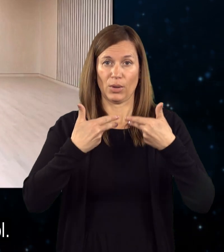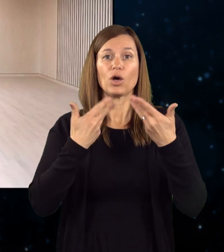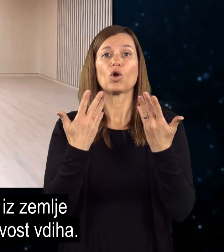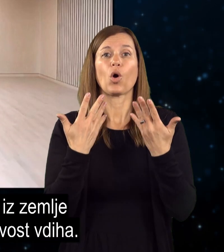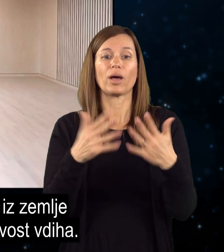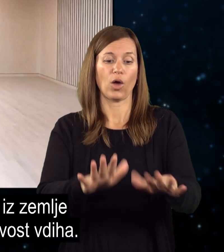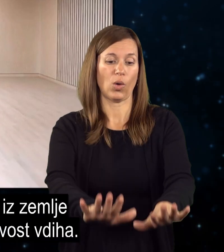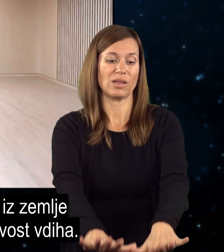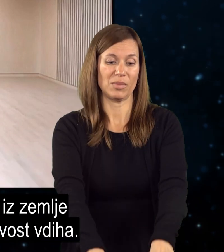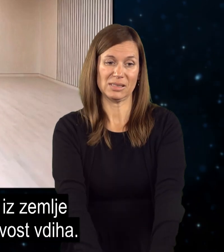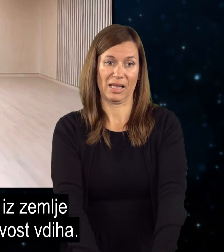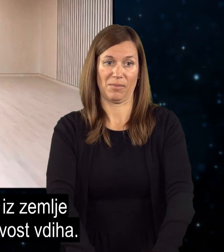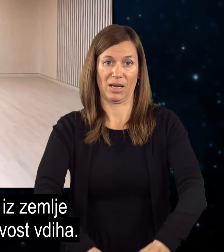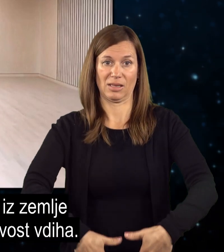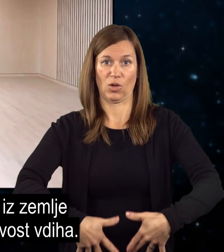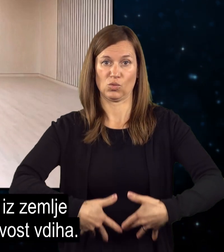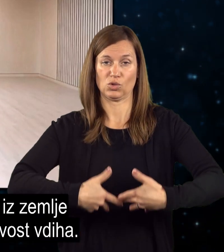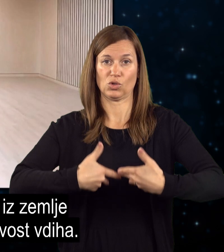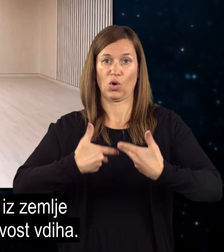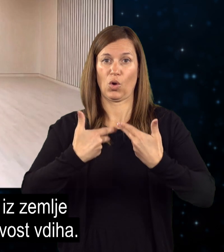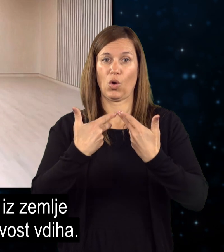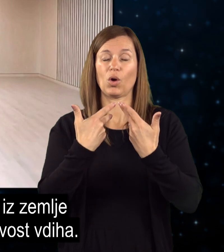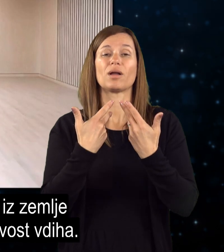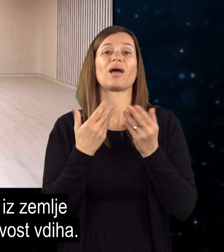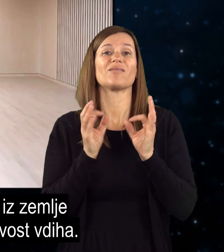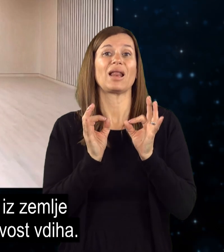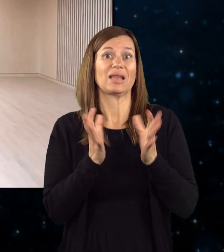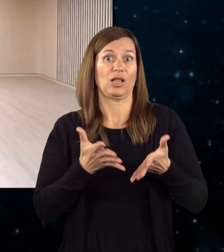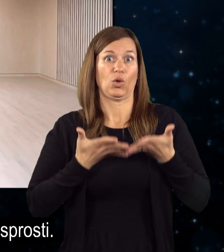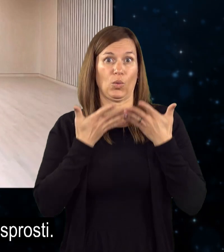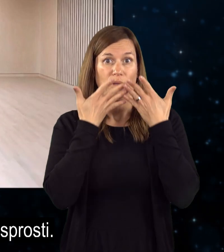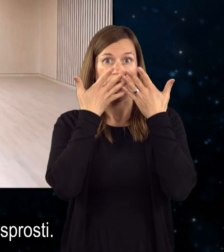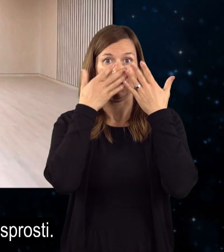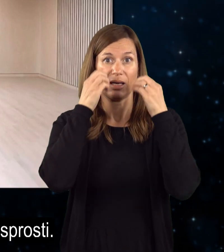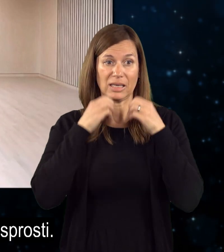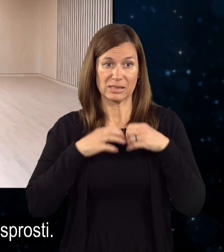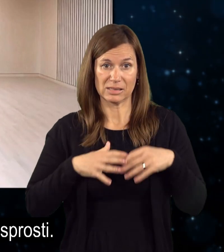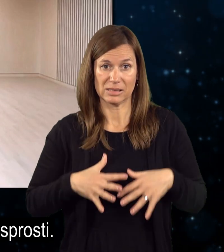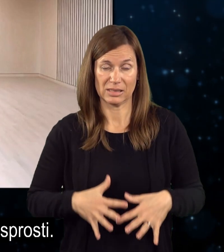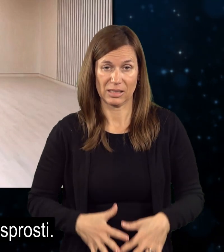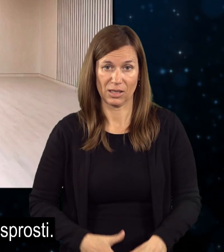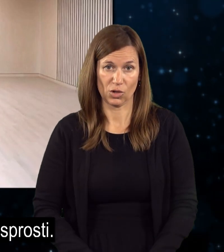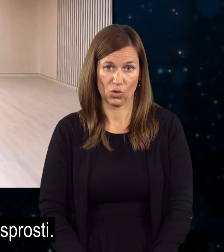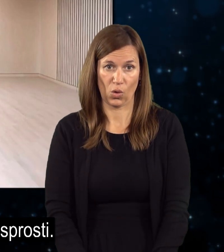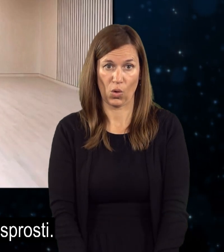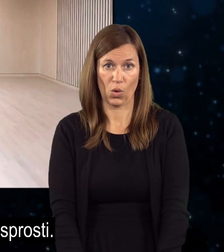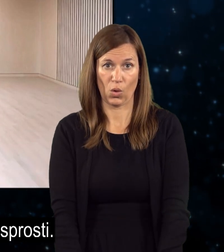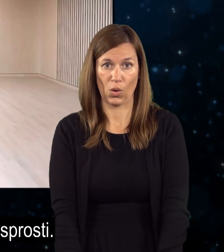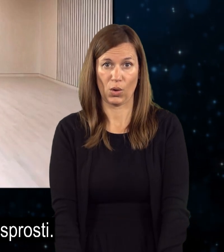kot da bi vlekel iz zemlje navzgor to svežo kvaliteto vdiha. Izdih te pelje